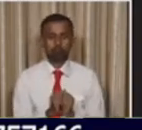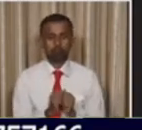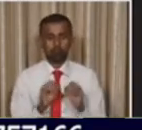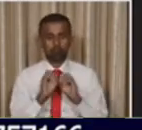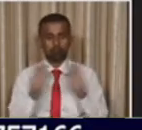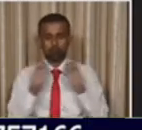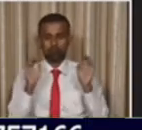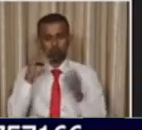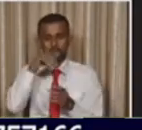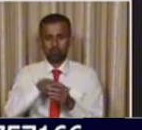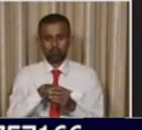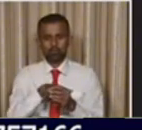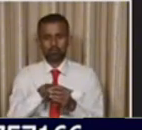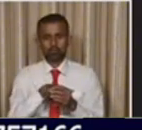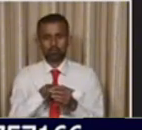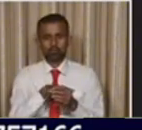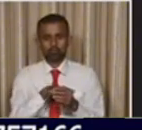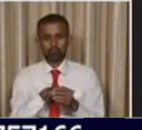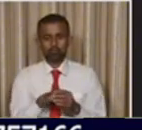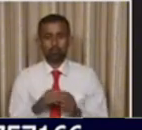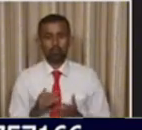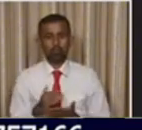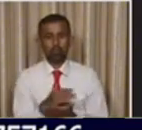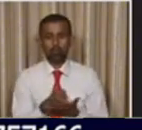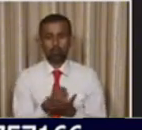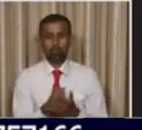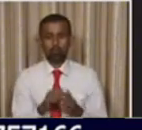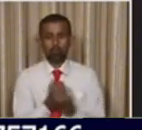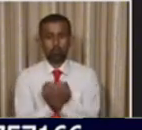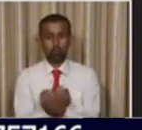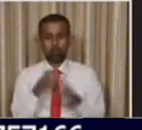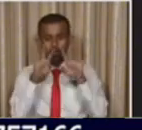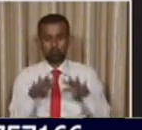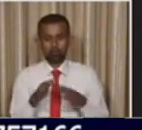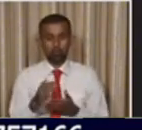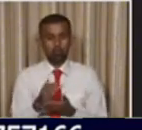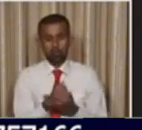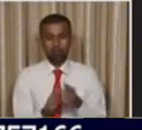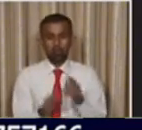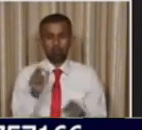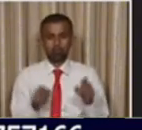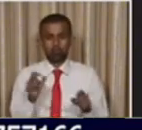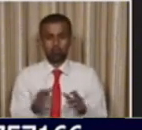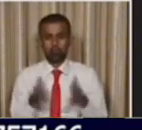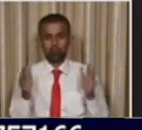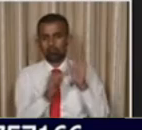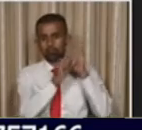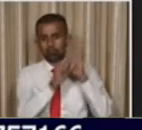துல கரு சபாபத்துமணி சமஸ்த பந்தனாகாரின்னு எழும ஜனதாவட்ட விசால